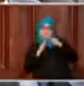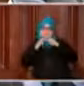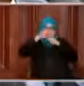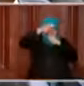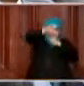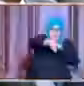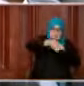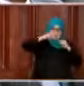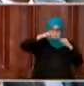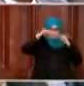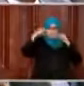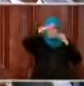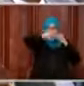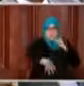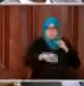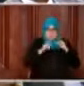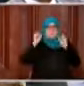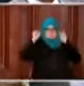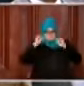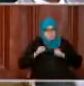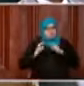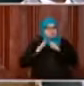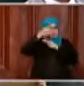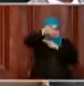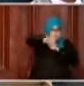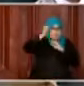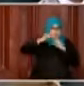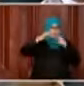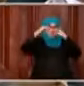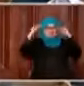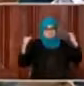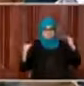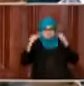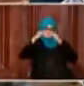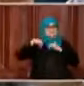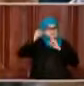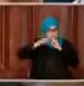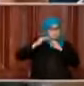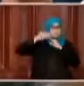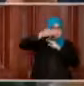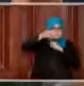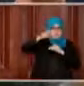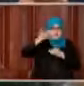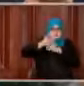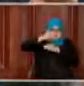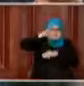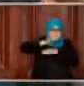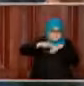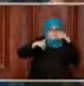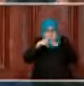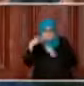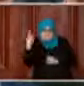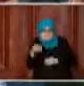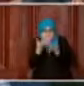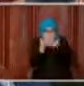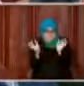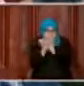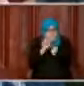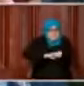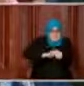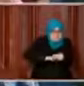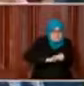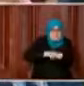هو بدأ العبور فوق هذا الجسر الذي شيده بدمه